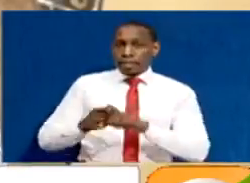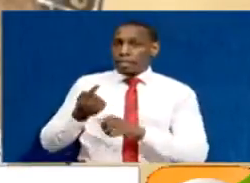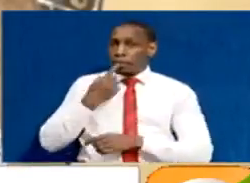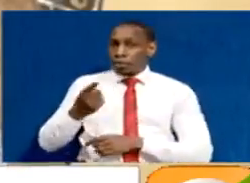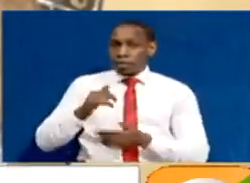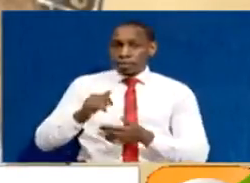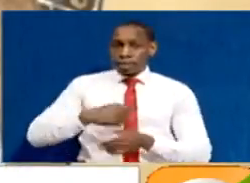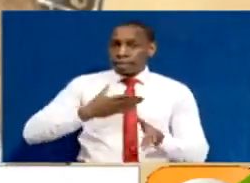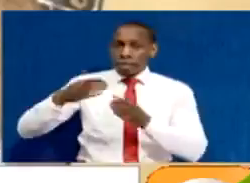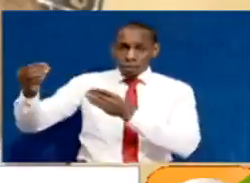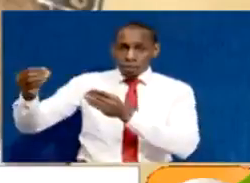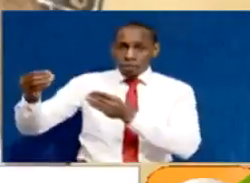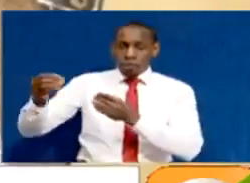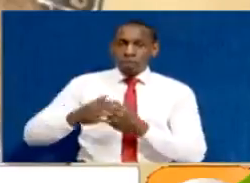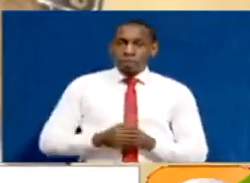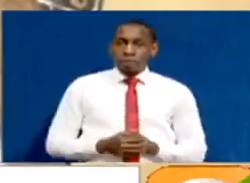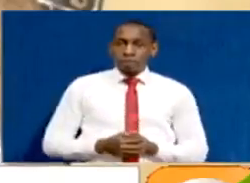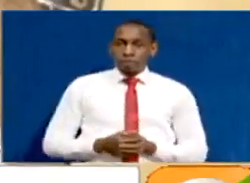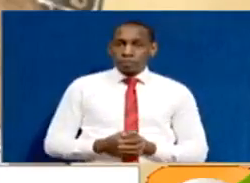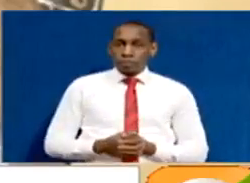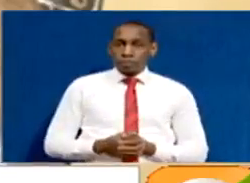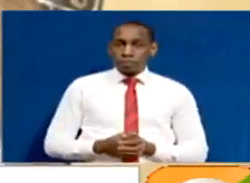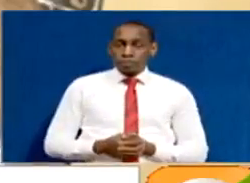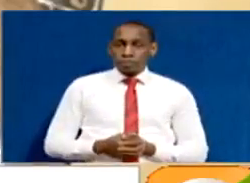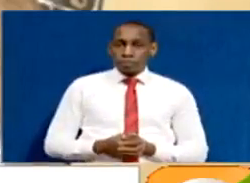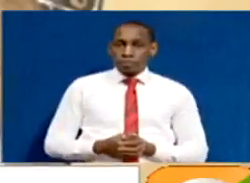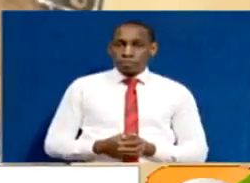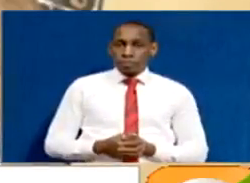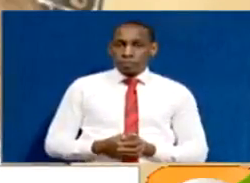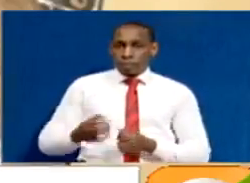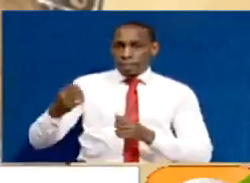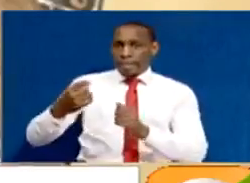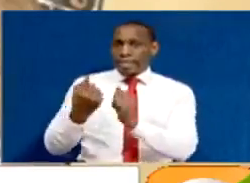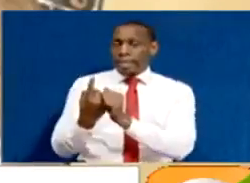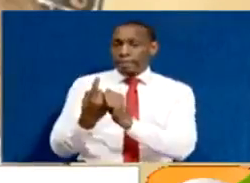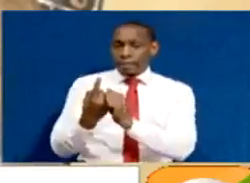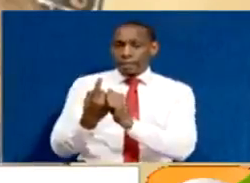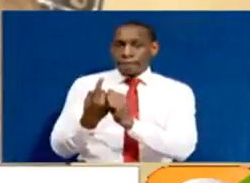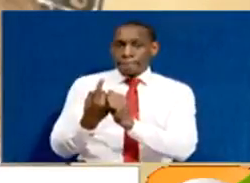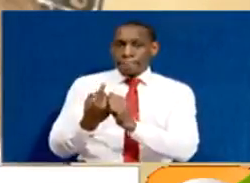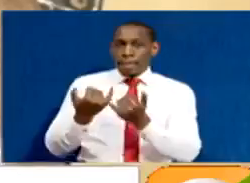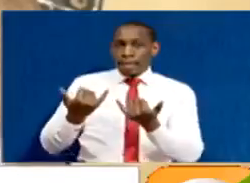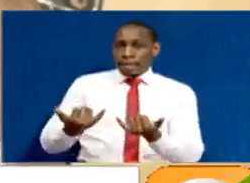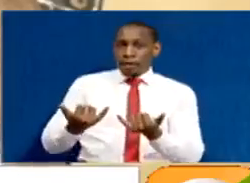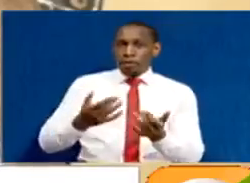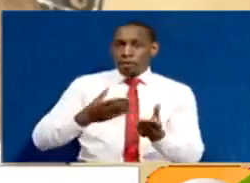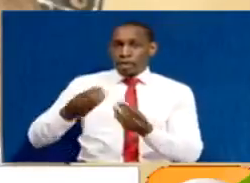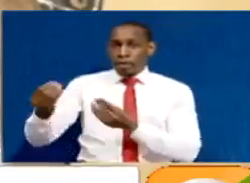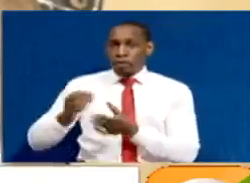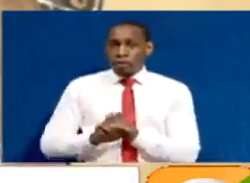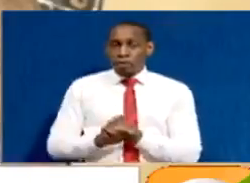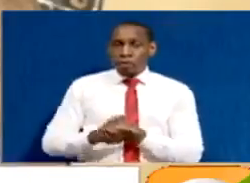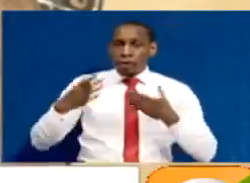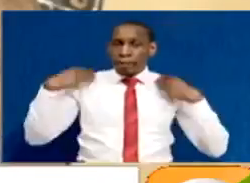Alimwambia tu mimi naenda ninaye risi mwezi wa 11. Sasa mimi naenda ngangana